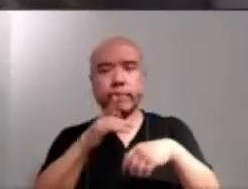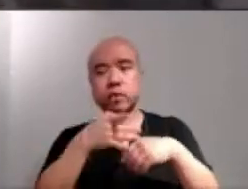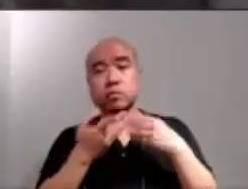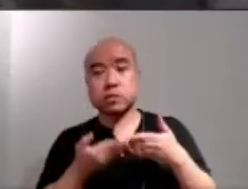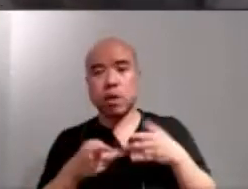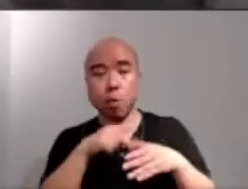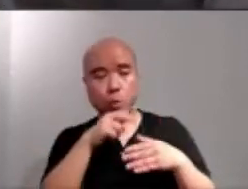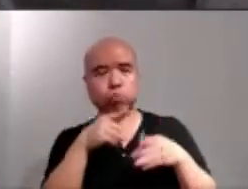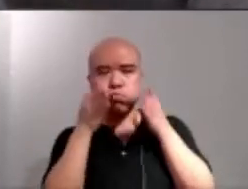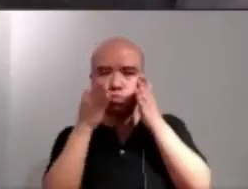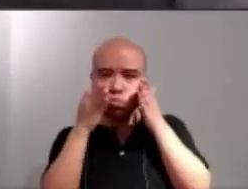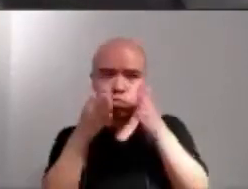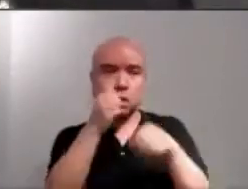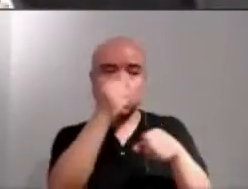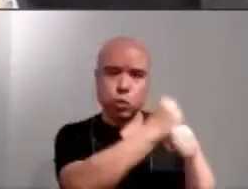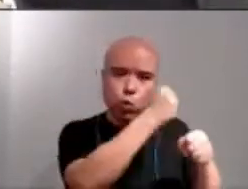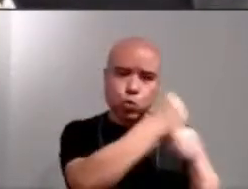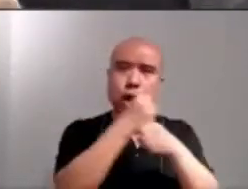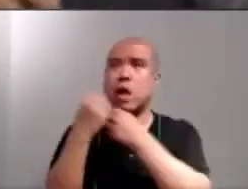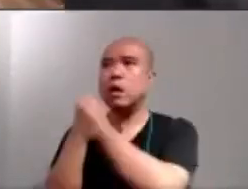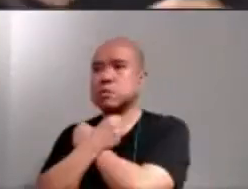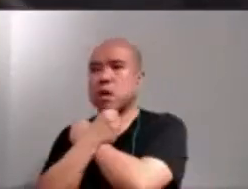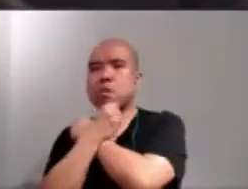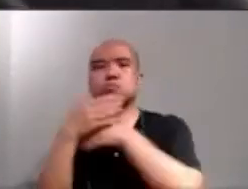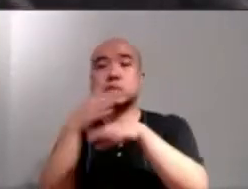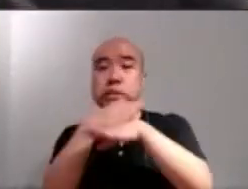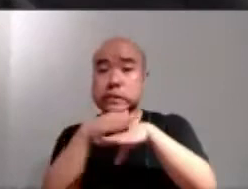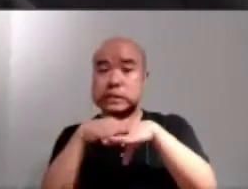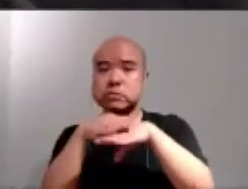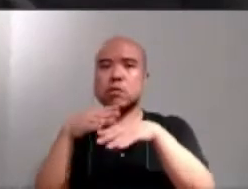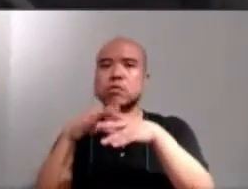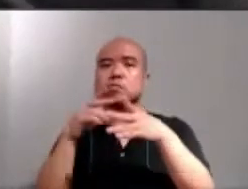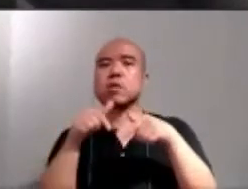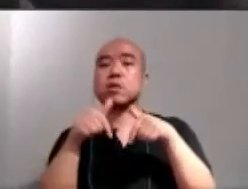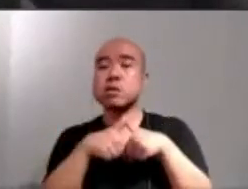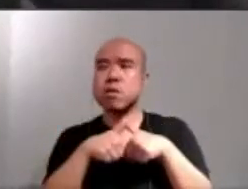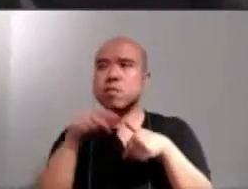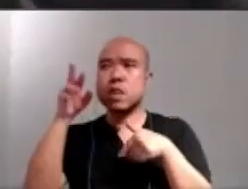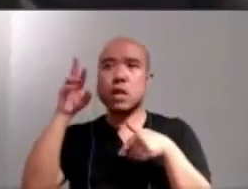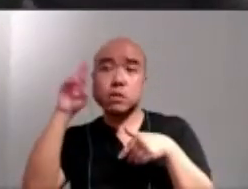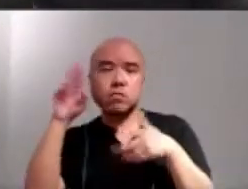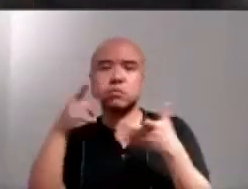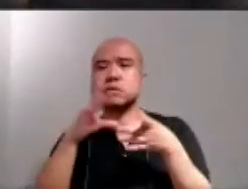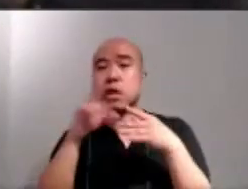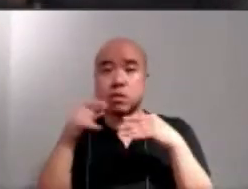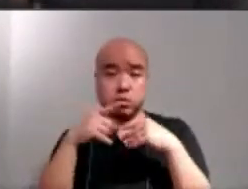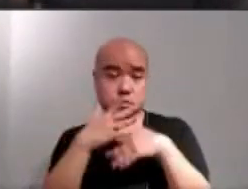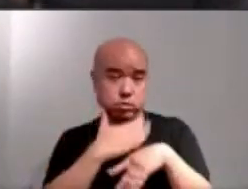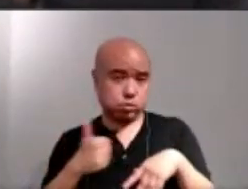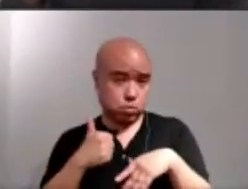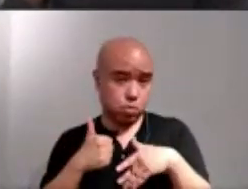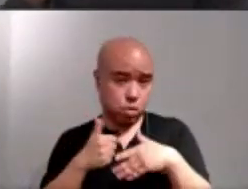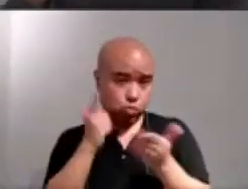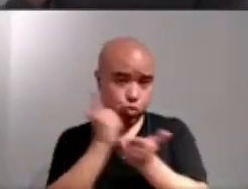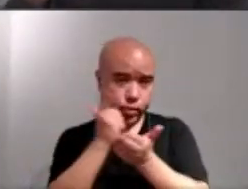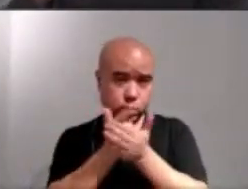係啦，但係大家會注重精神健康多好多，同埋身體健康都係咯。咁所以如果你話依